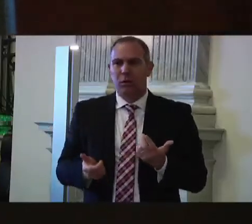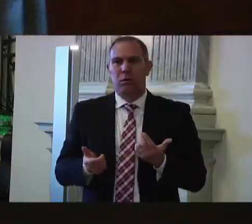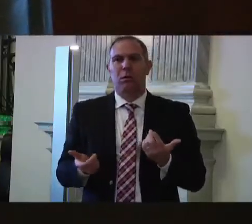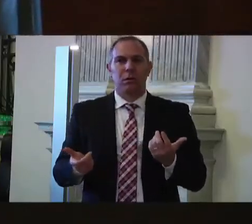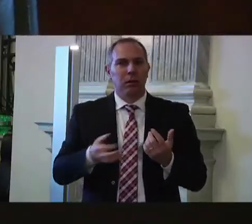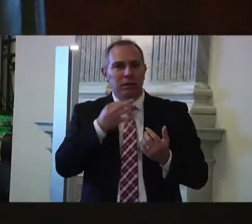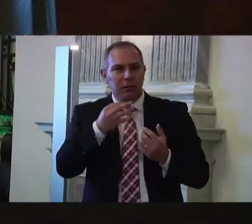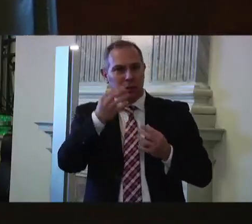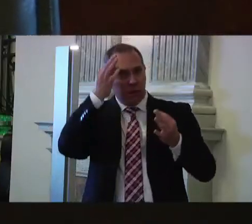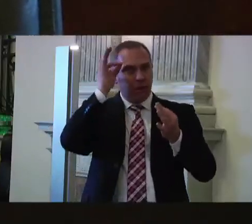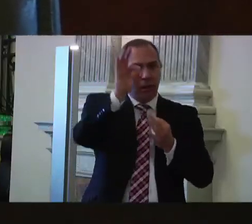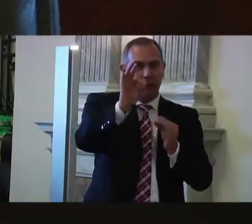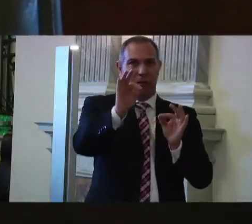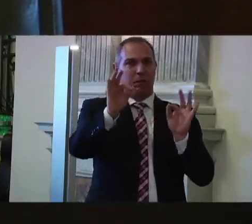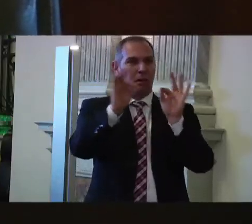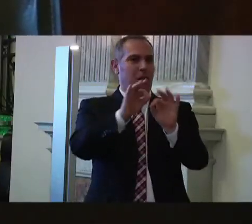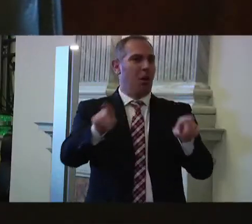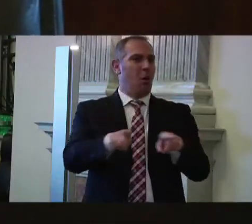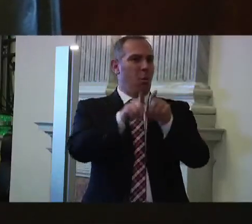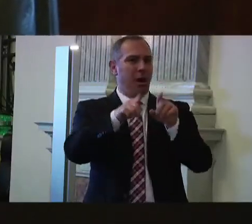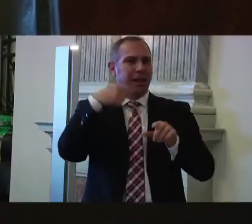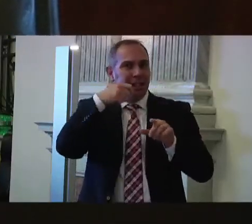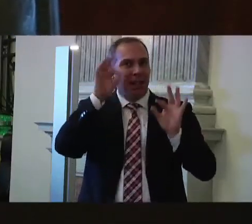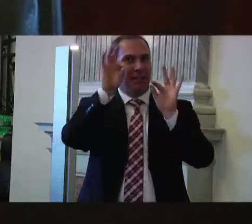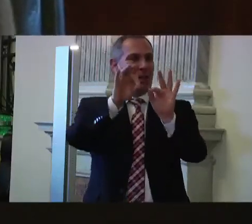e fidelizzazione, speriamo, che consenta quindi a chi